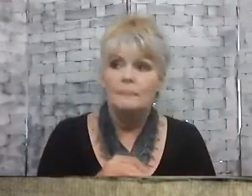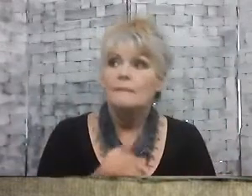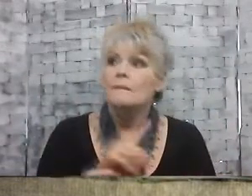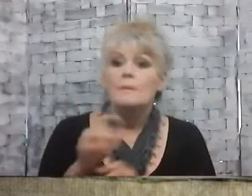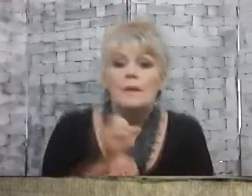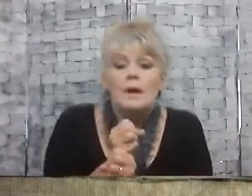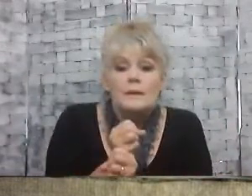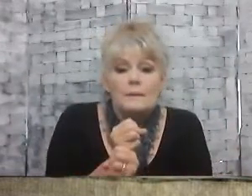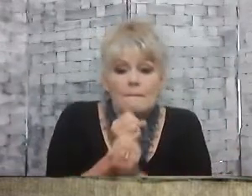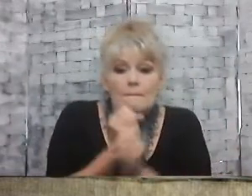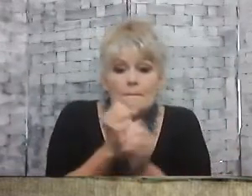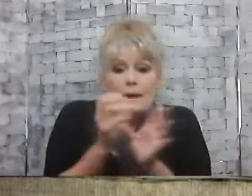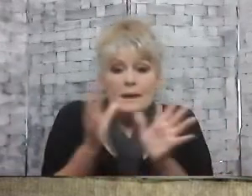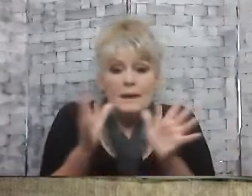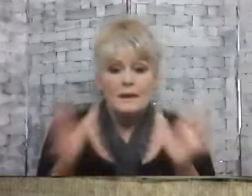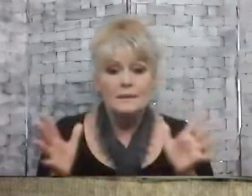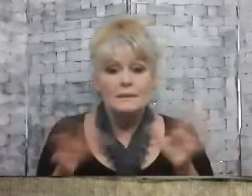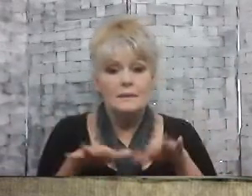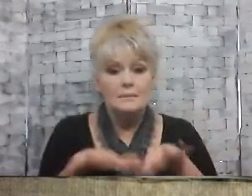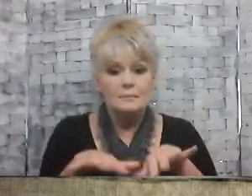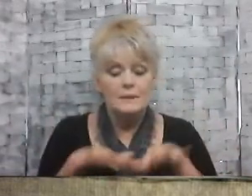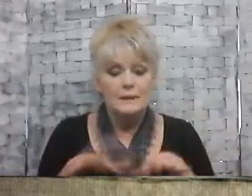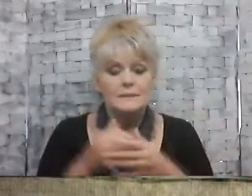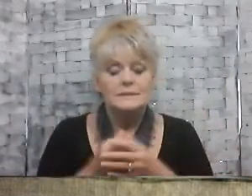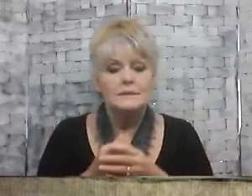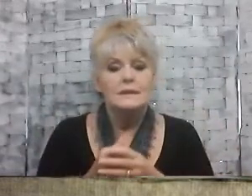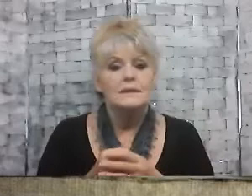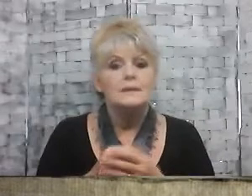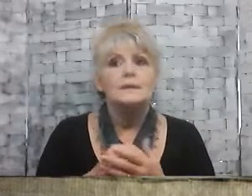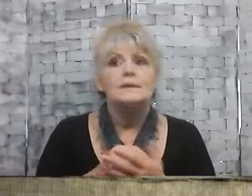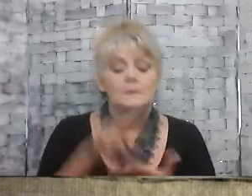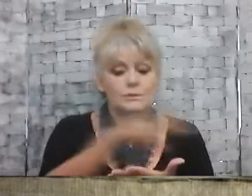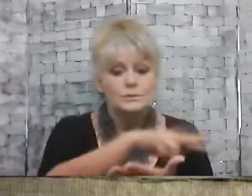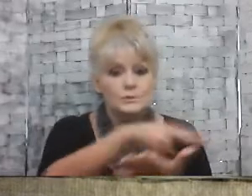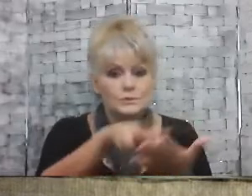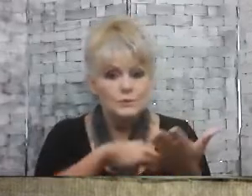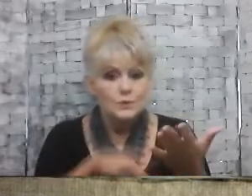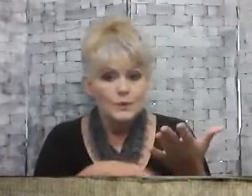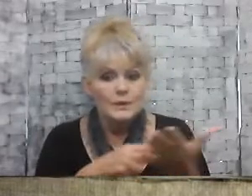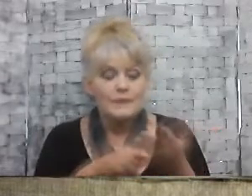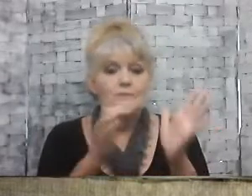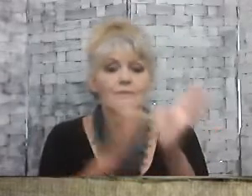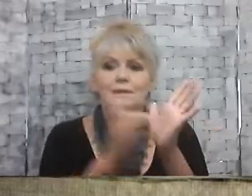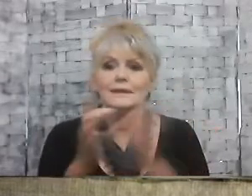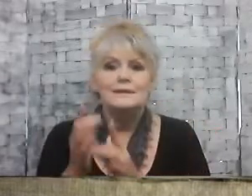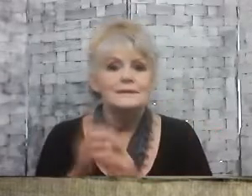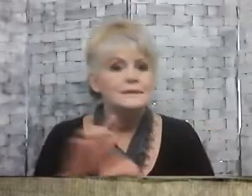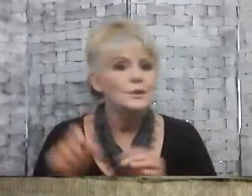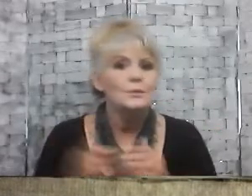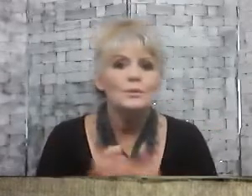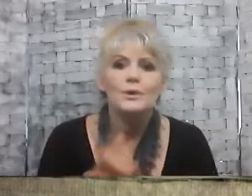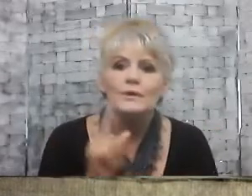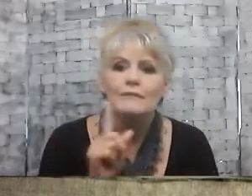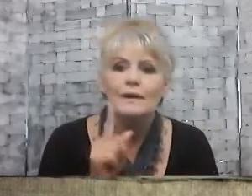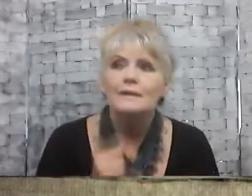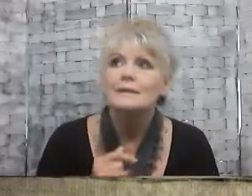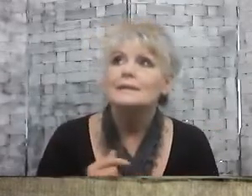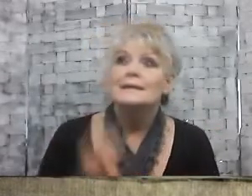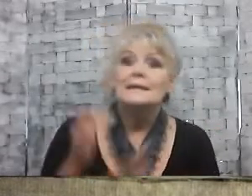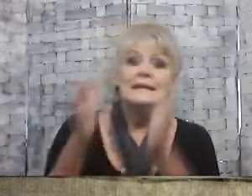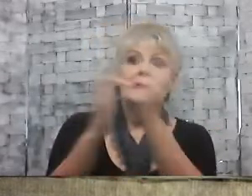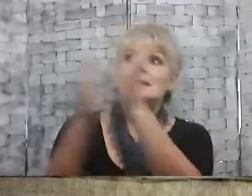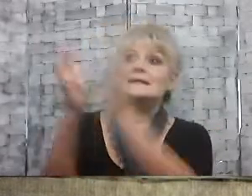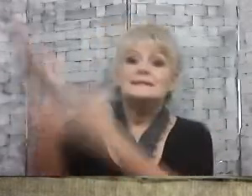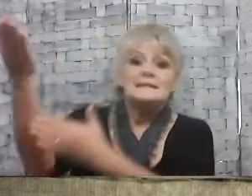begin af, toe hulle die story van Jezus vertel, het hy hulle ontmoet in